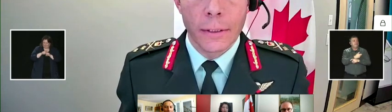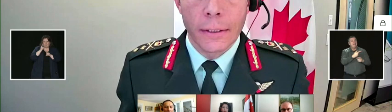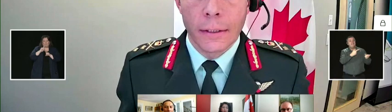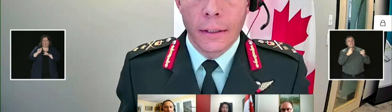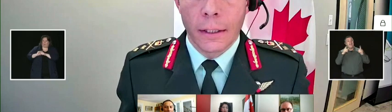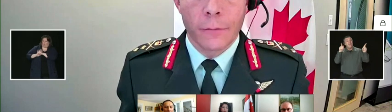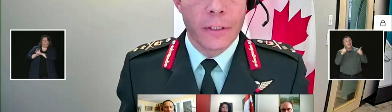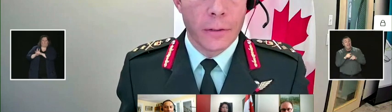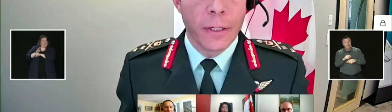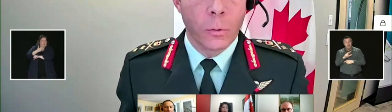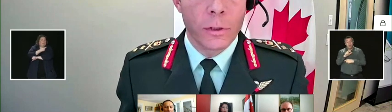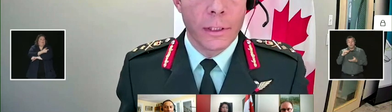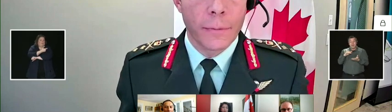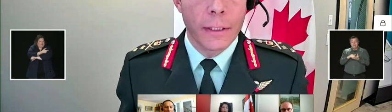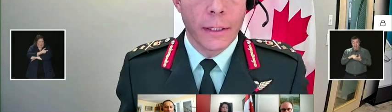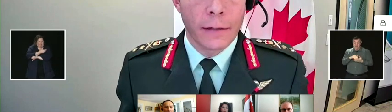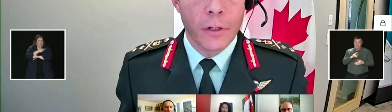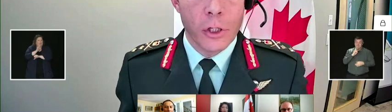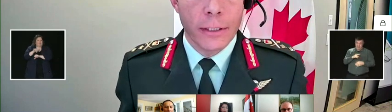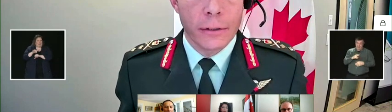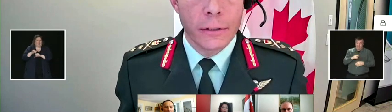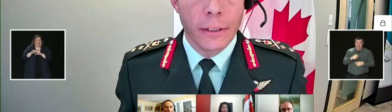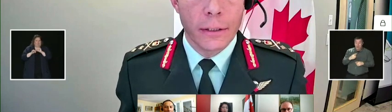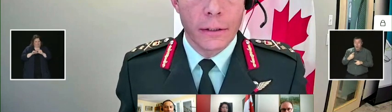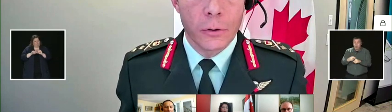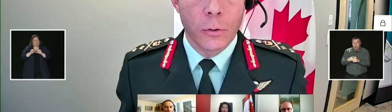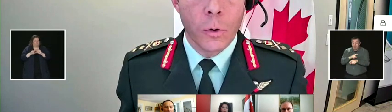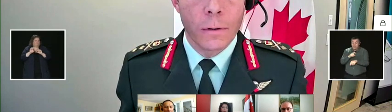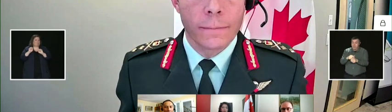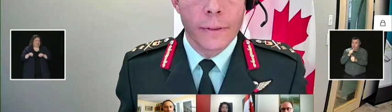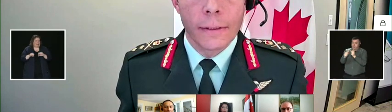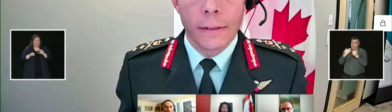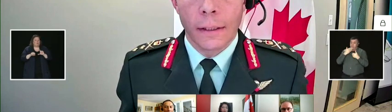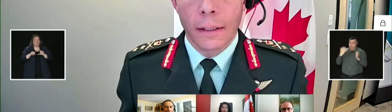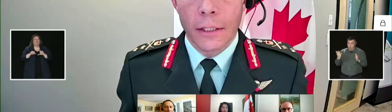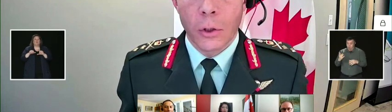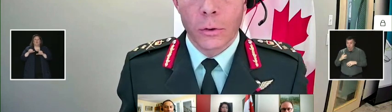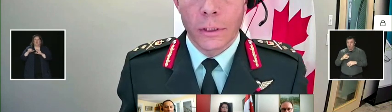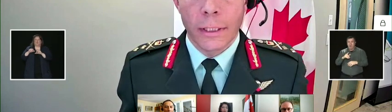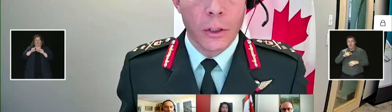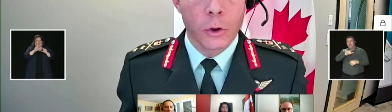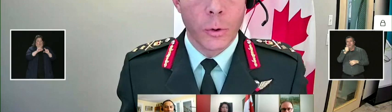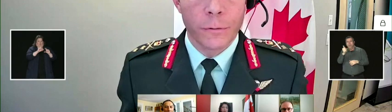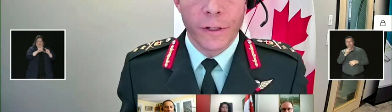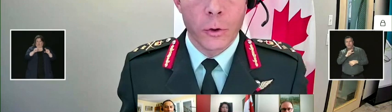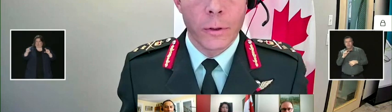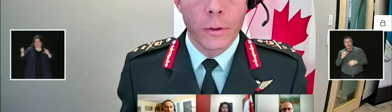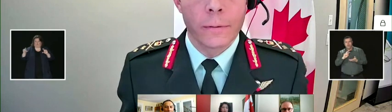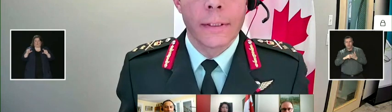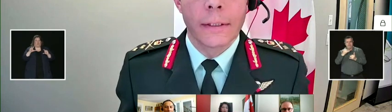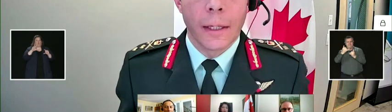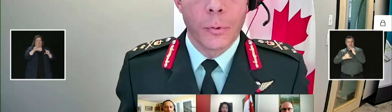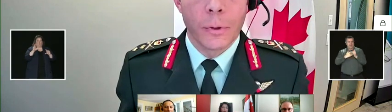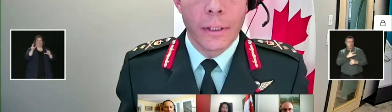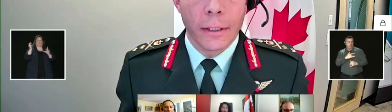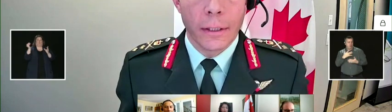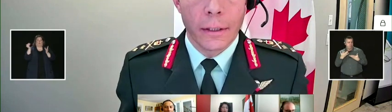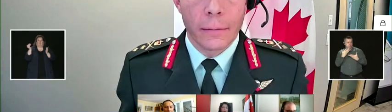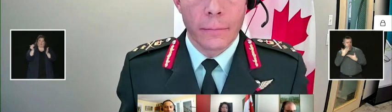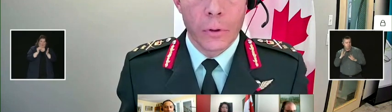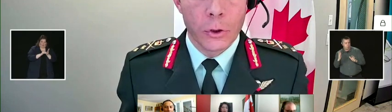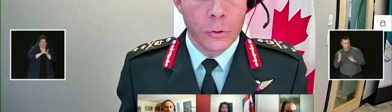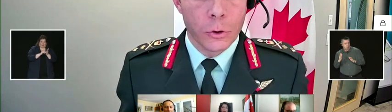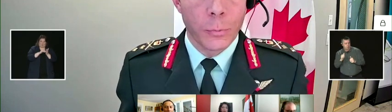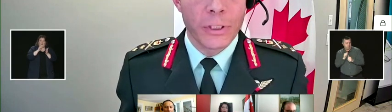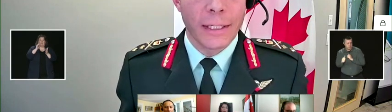Institute. Effectivement, 300 000 arrivent à échéance dans 1 mois. Les autres, c'est en juin, fin juin. Et puis,